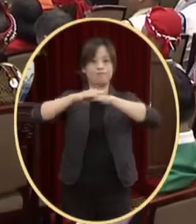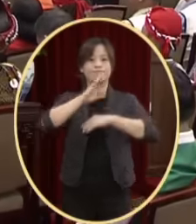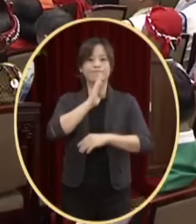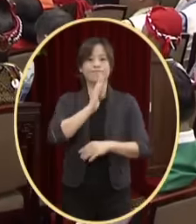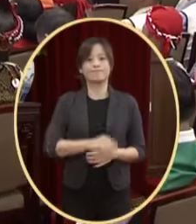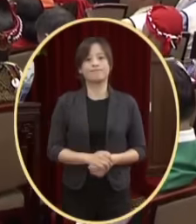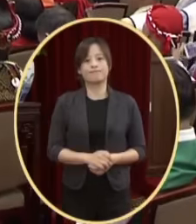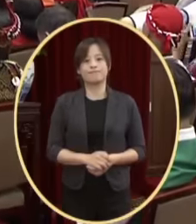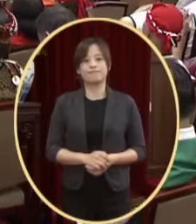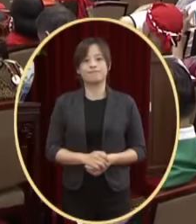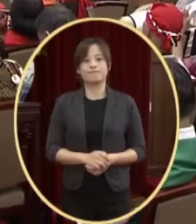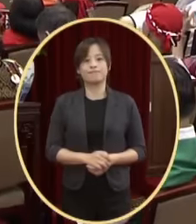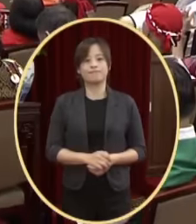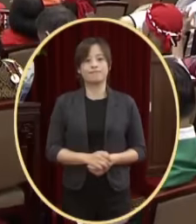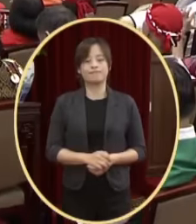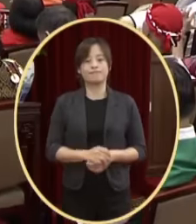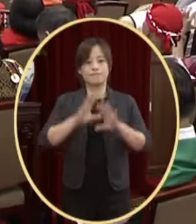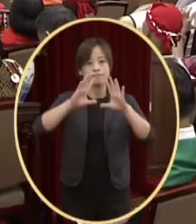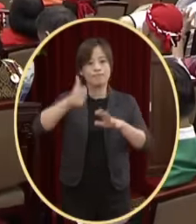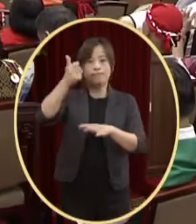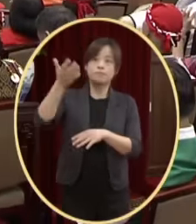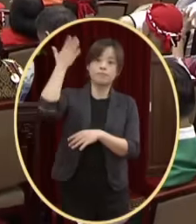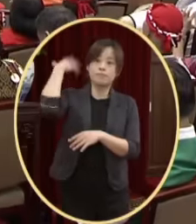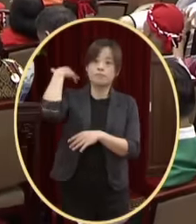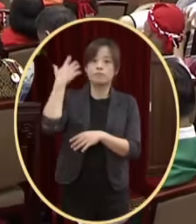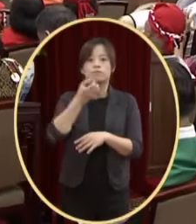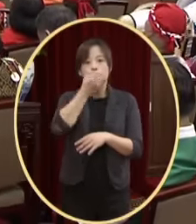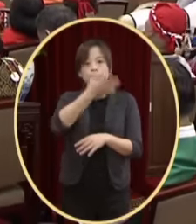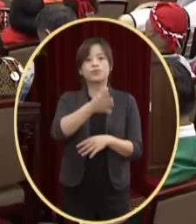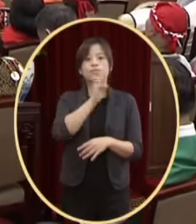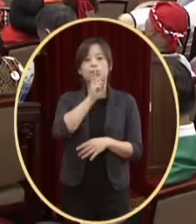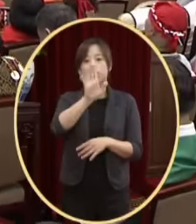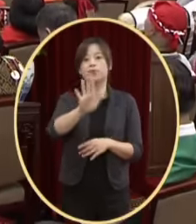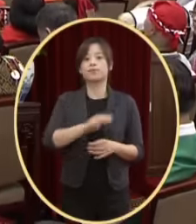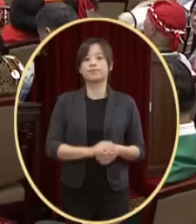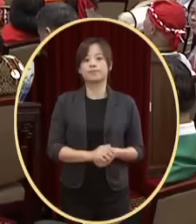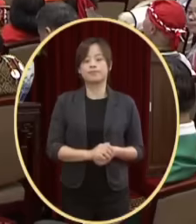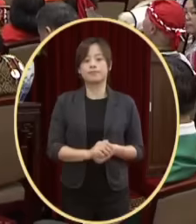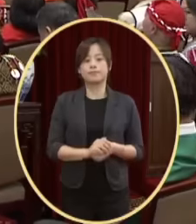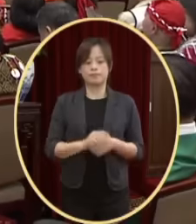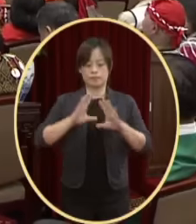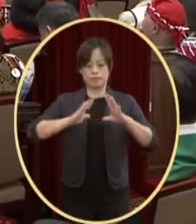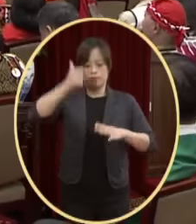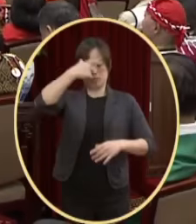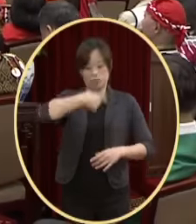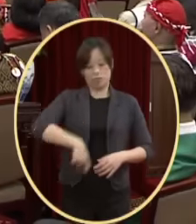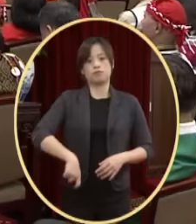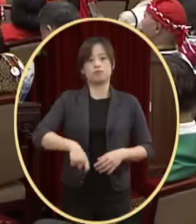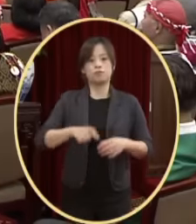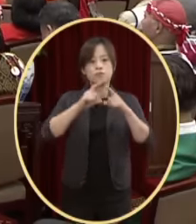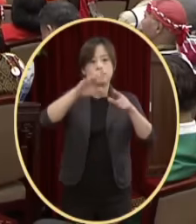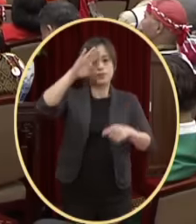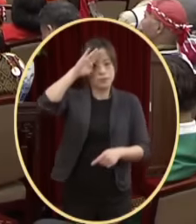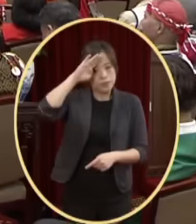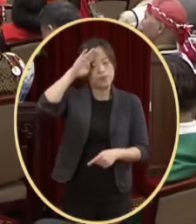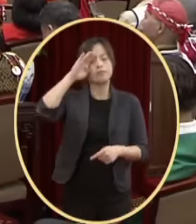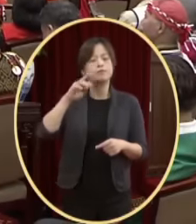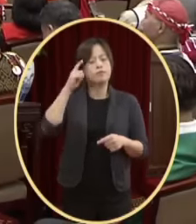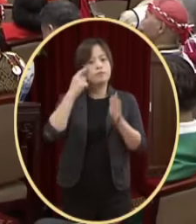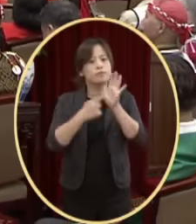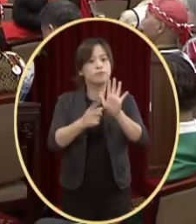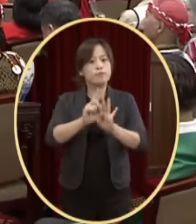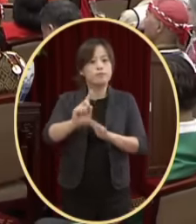系。总统过去曾经表示过，以总统的身份道歉，所要